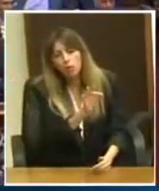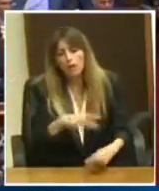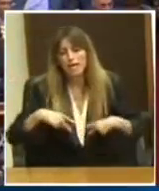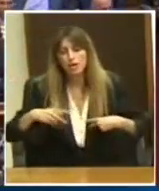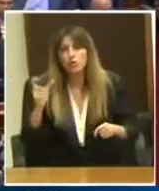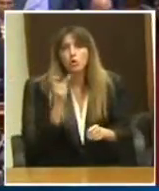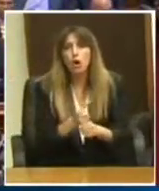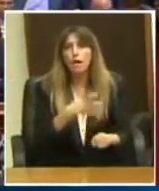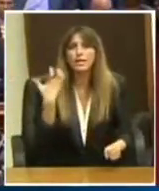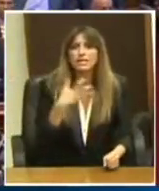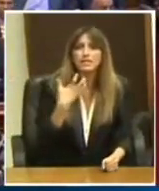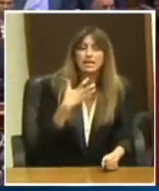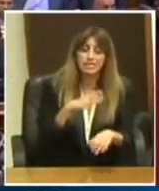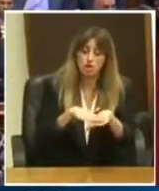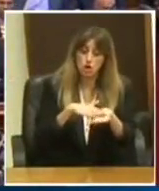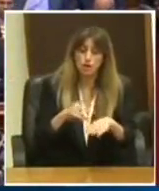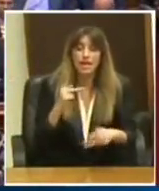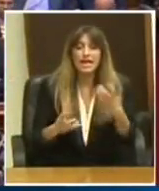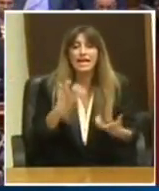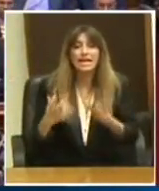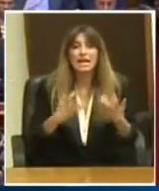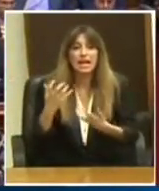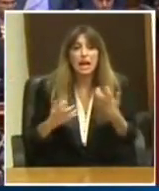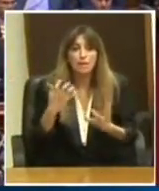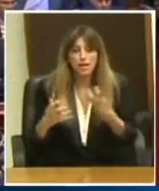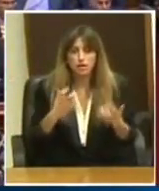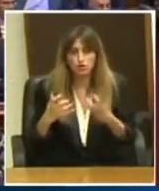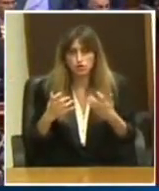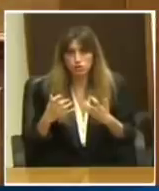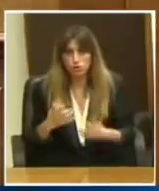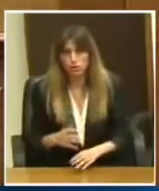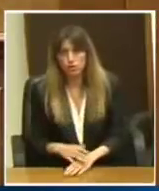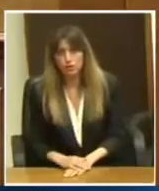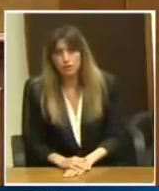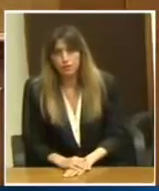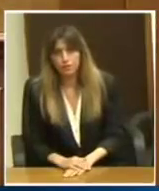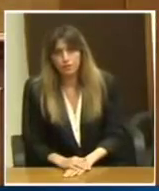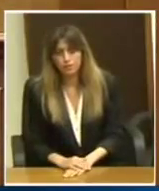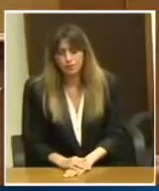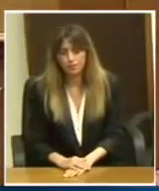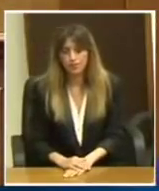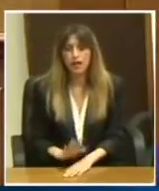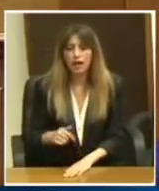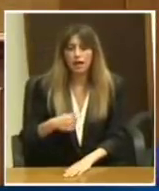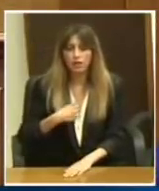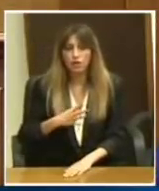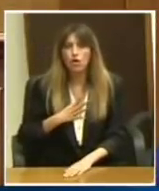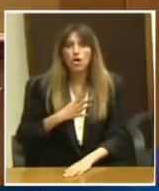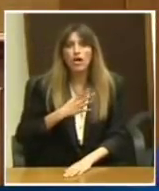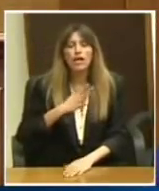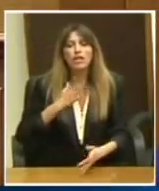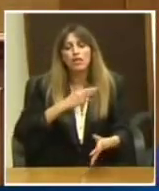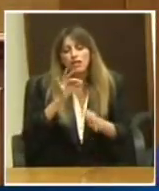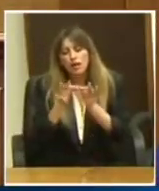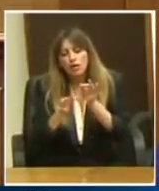Για το μεν καμένο είναι θεσμική εκτροπή, για εσάς όμως ήταν θεσμική ισορροπία. Δεν θέλω όμως να ανοίξω συζήτηση σε αυτό, δεν είναι αυτό το επιχείρημά είναι μου. Είναι πάγια